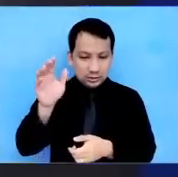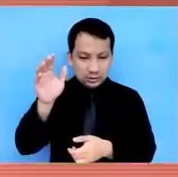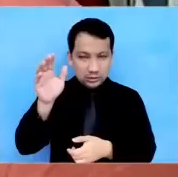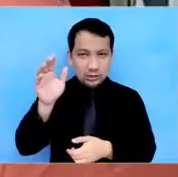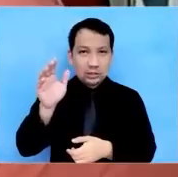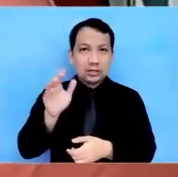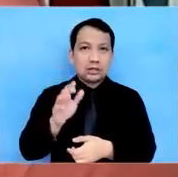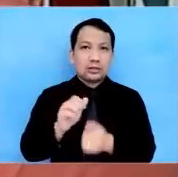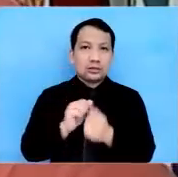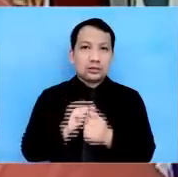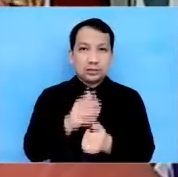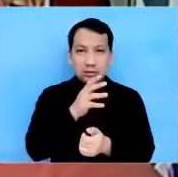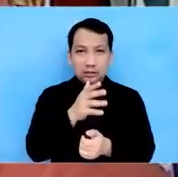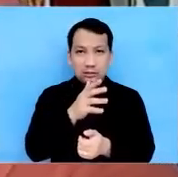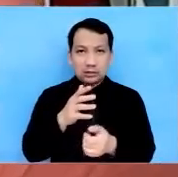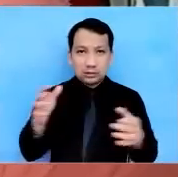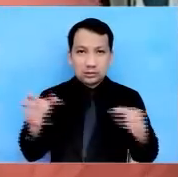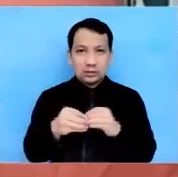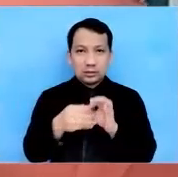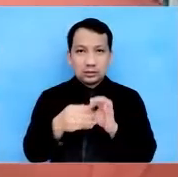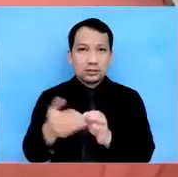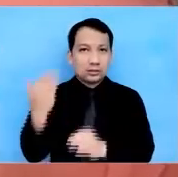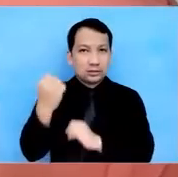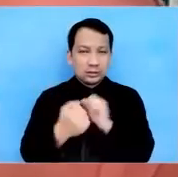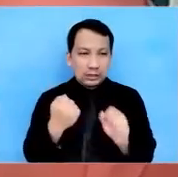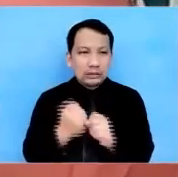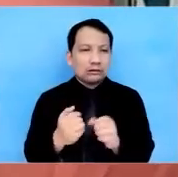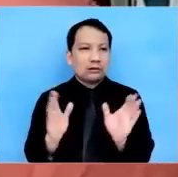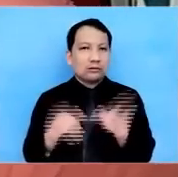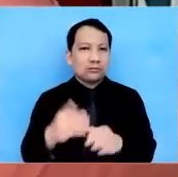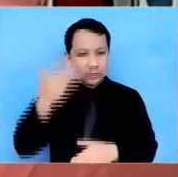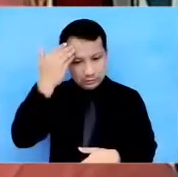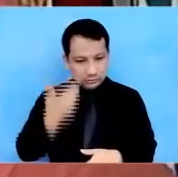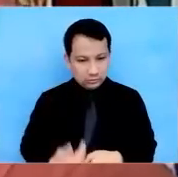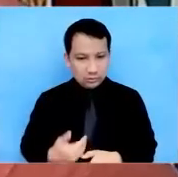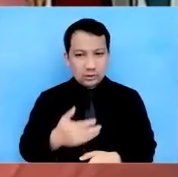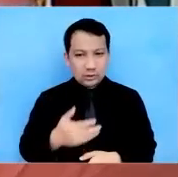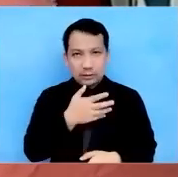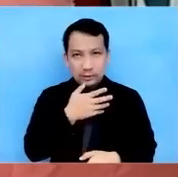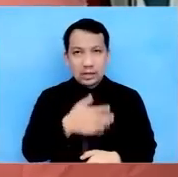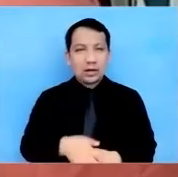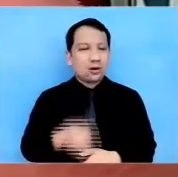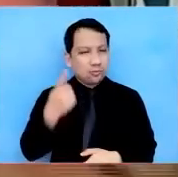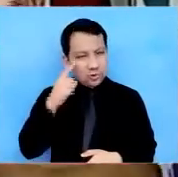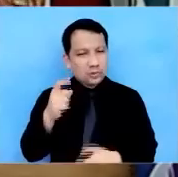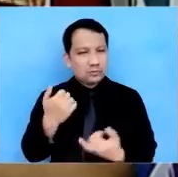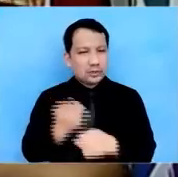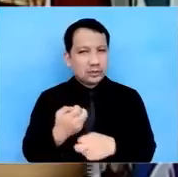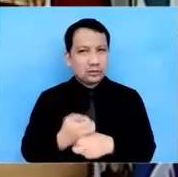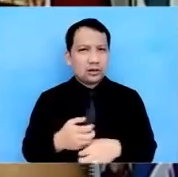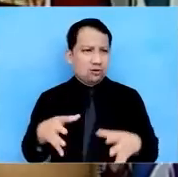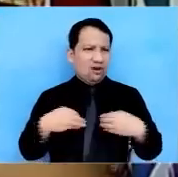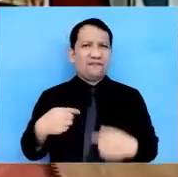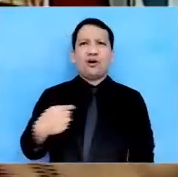stroke. Nagkaka-reconcile lang namin ng mother ko after ilang years and then na-stroke siya. So for me, mahirap siya kasi okay lang kung